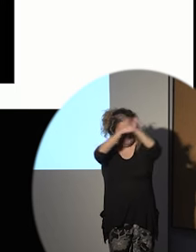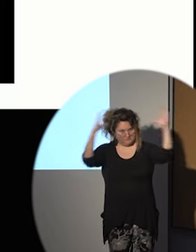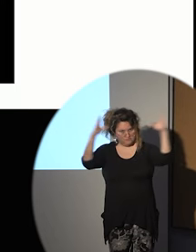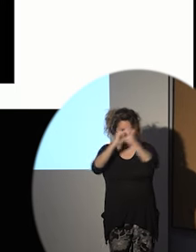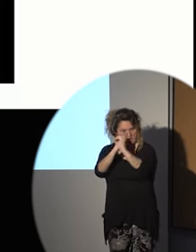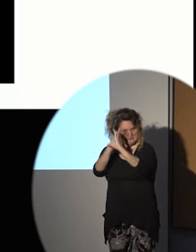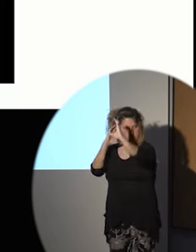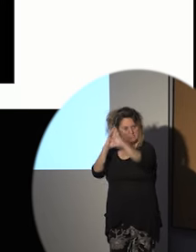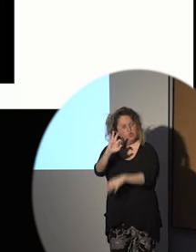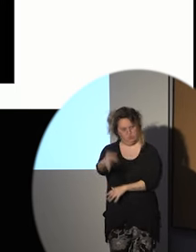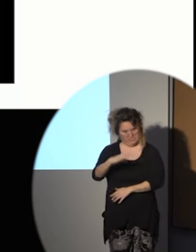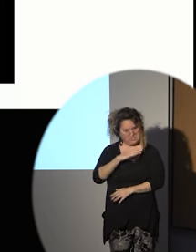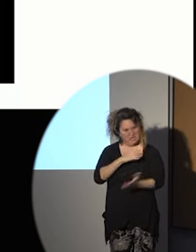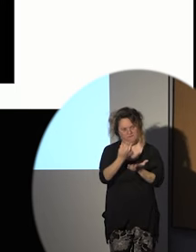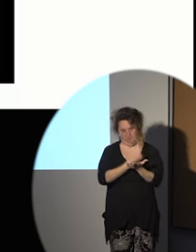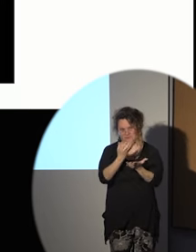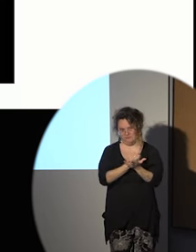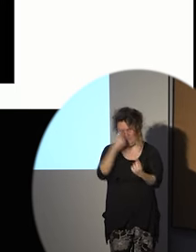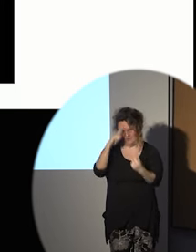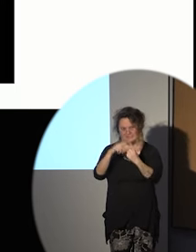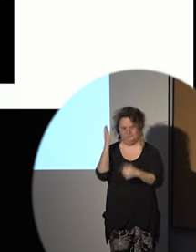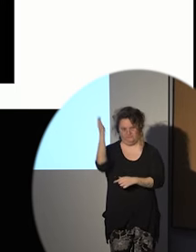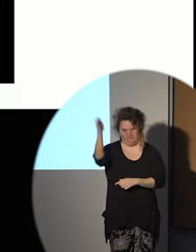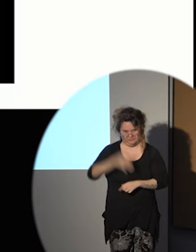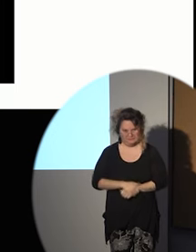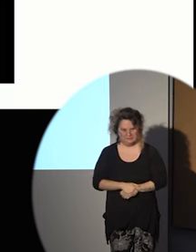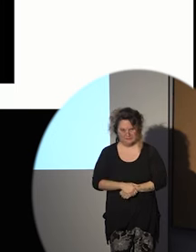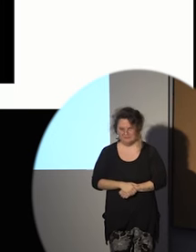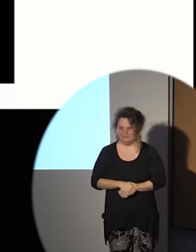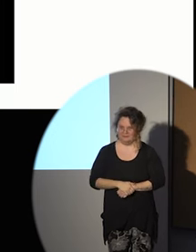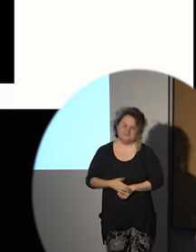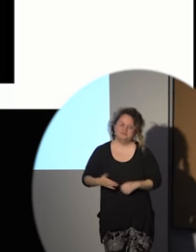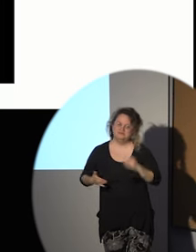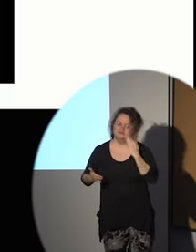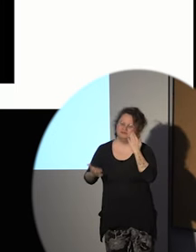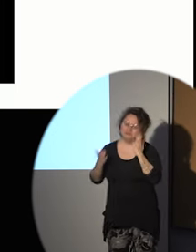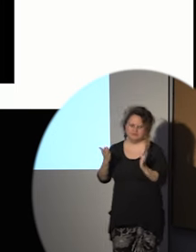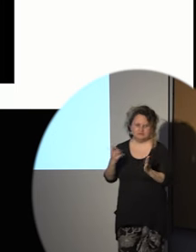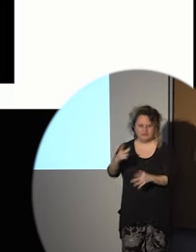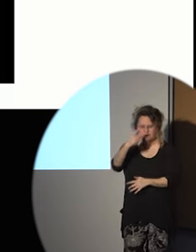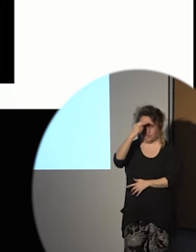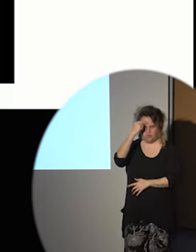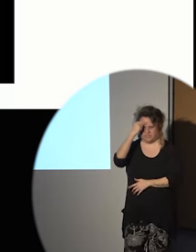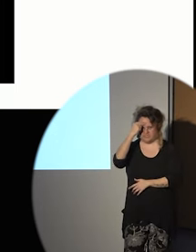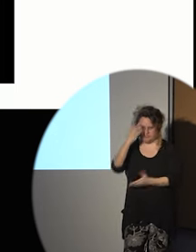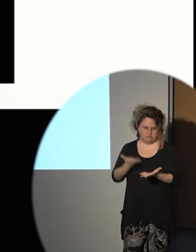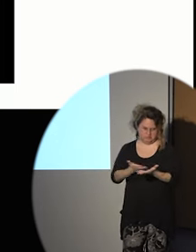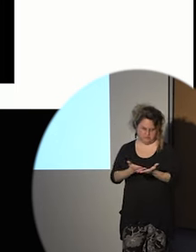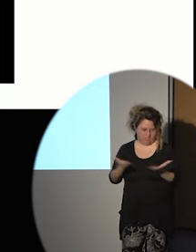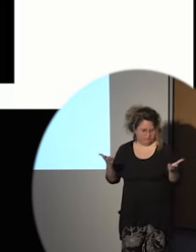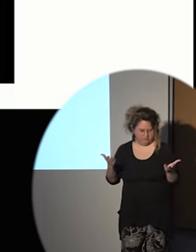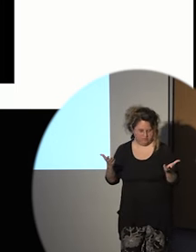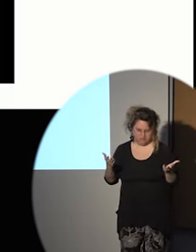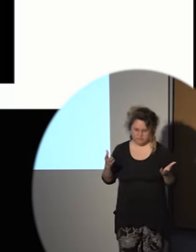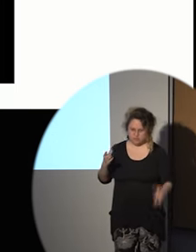choses. Alors, je ne vais pas revenir sur ce dessin. Vous avez, je crois, bien compris que le discours est quand même simple. L'homme ne